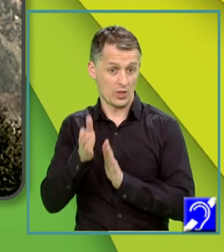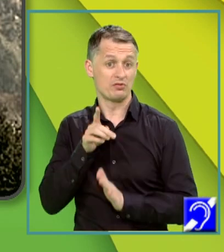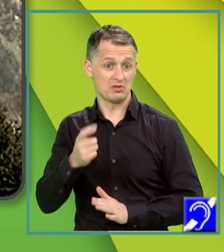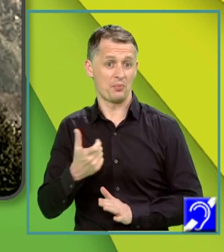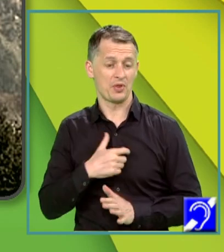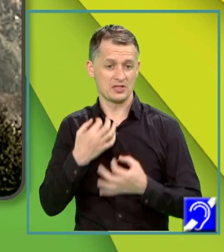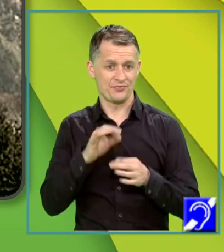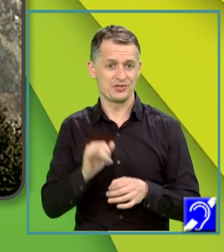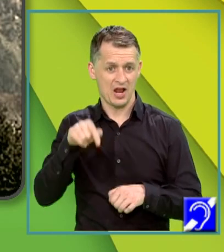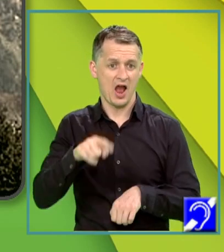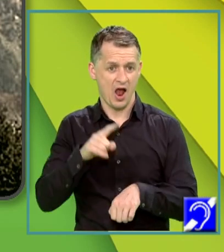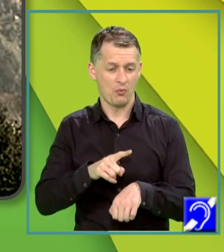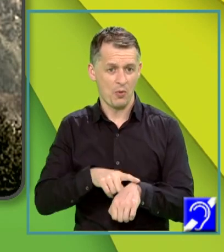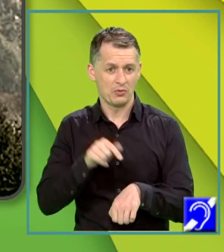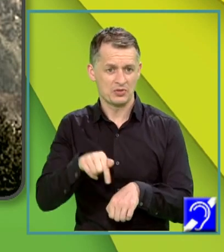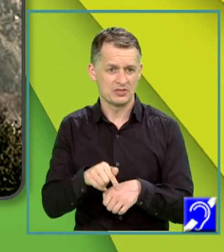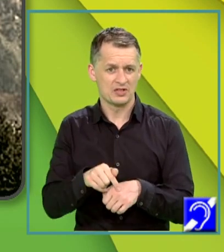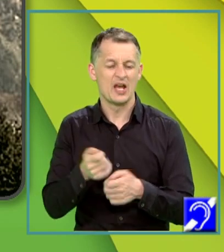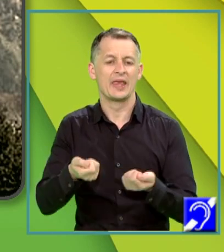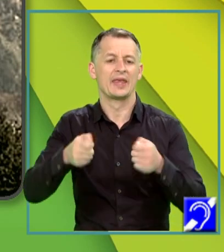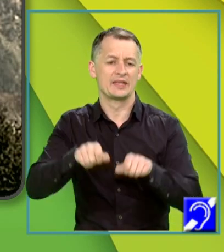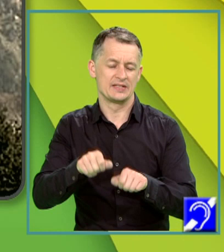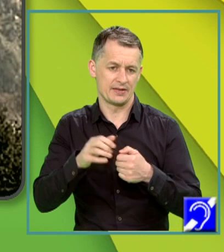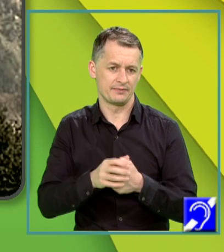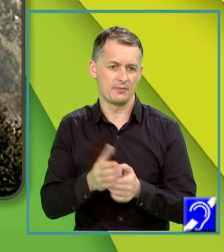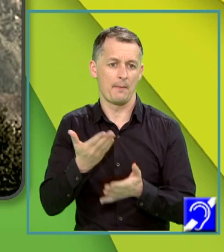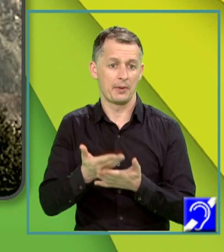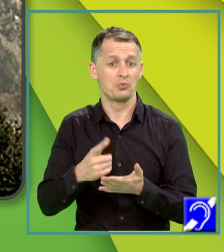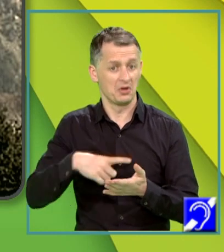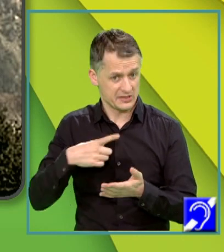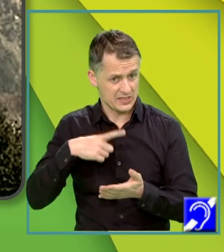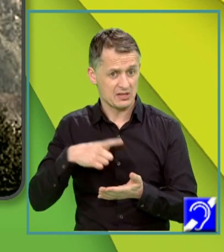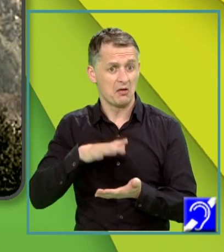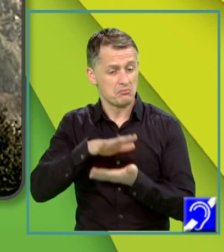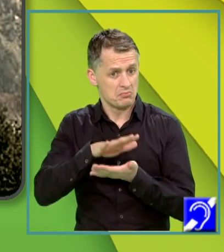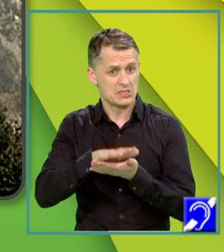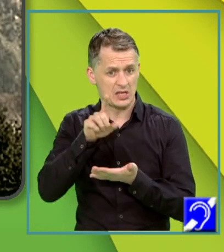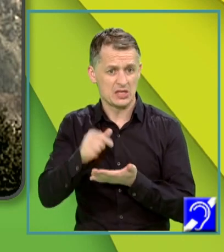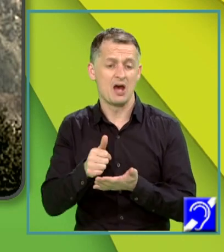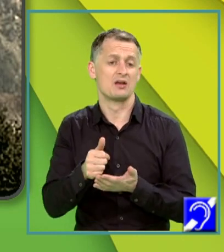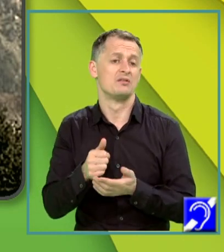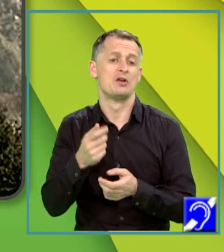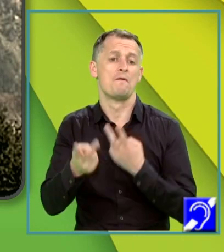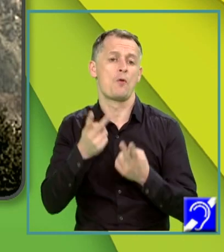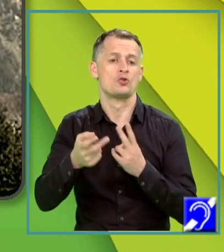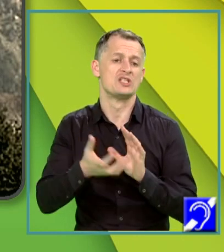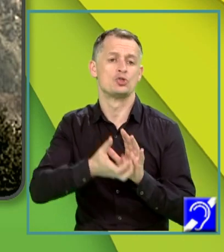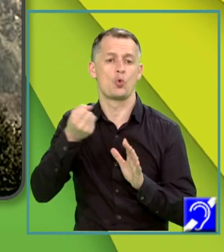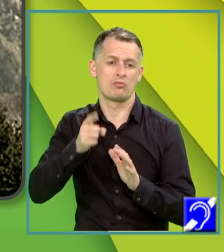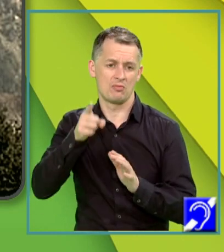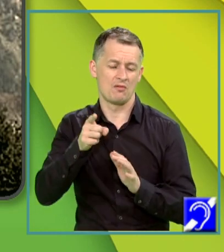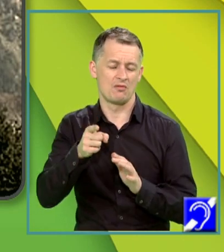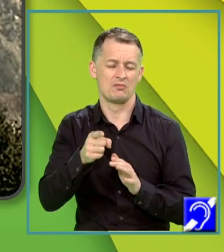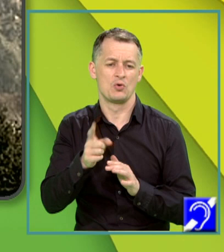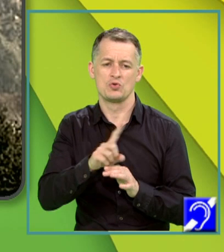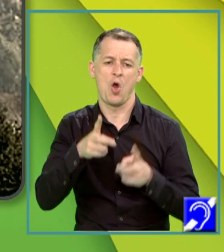să fie la ora actuală inactive în sensul în care rezerve încă mai sunt doar exploatările sunt oprite discutăm despre exploatările